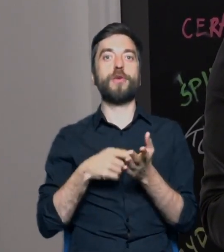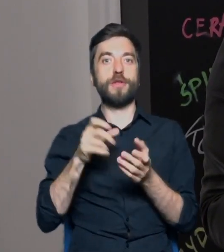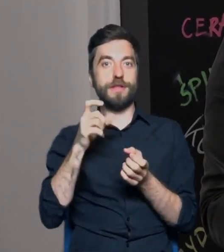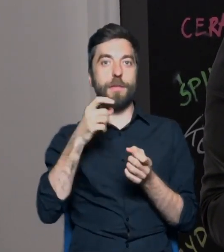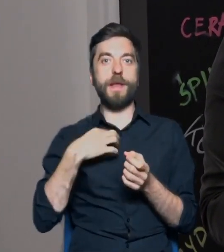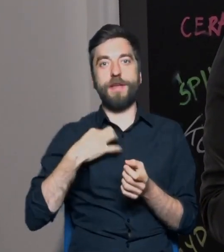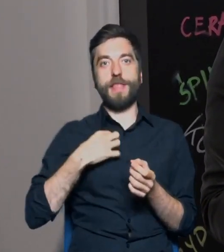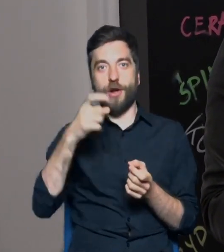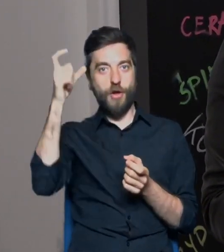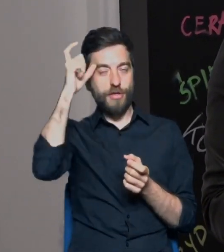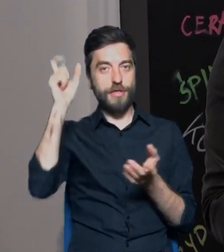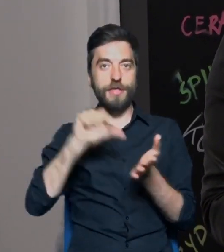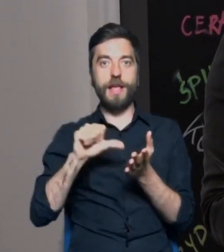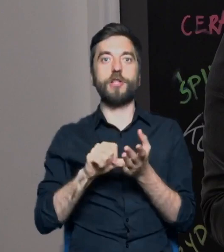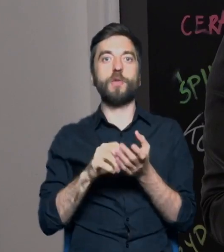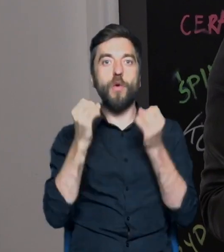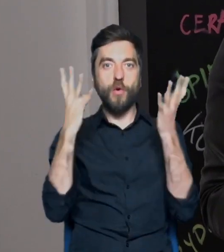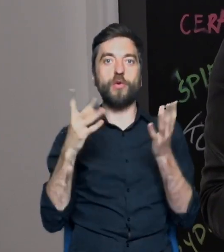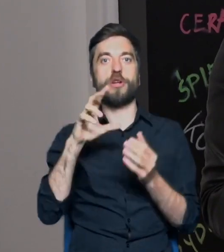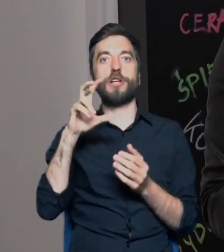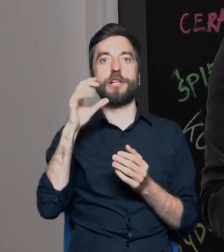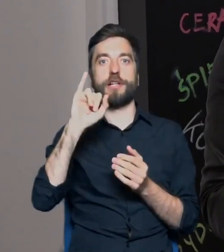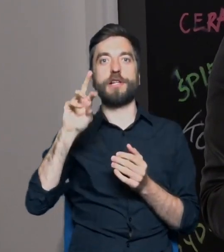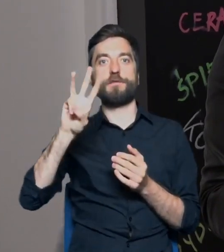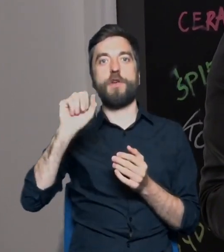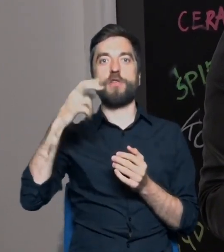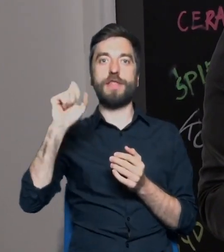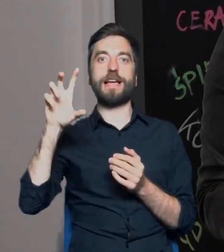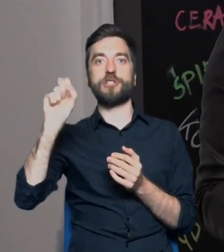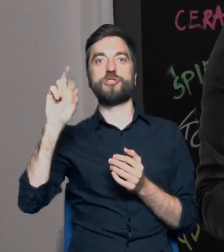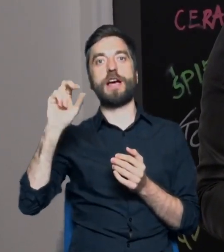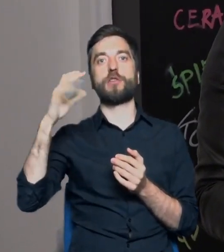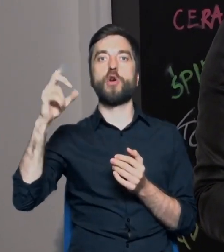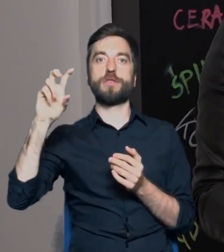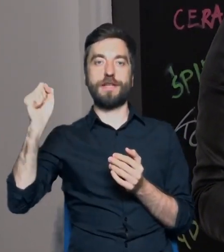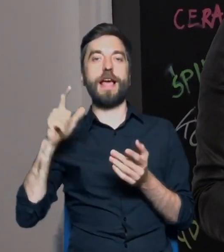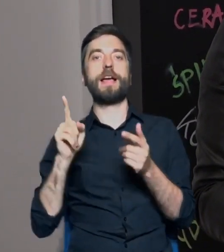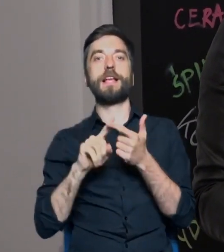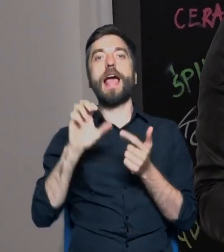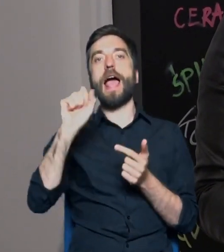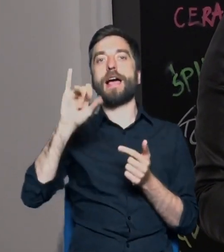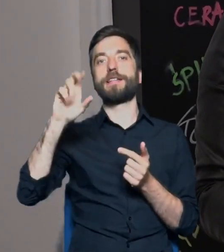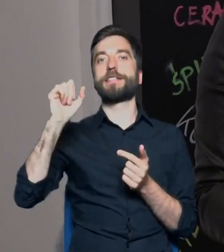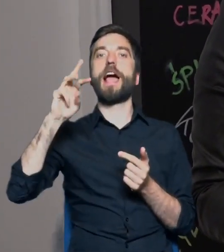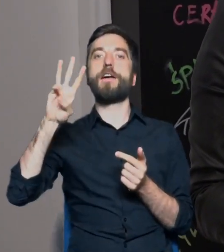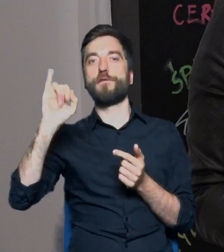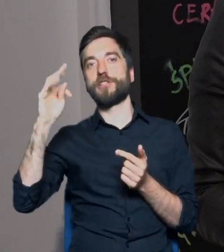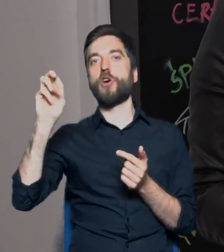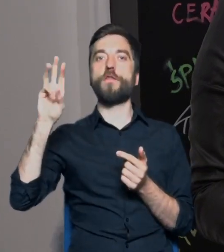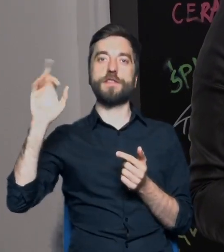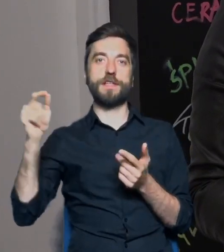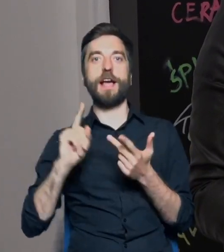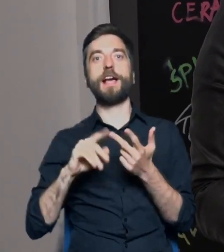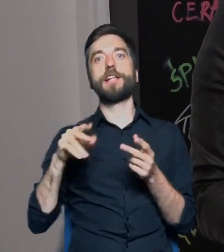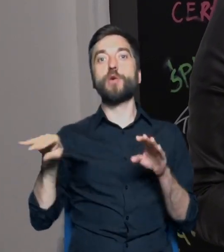Centrum Kultury, panią Iwoną Czarnocką, a także z prowadzącą warsztaty filmu animowanego Alicją Witkowską, jak również